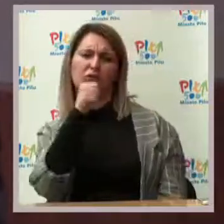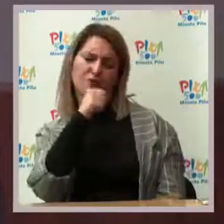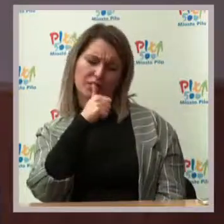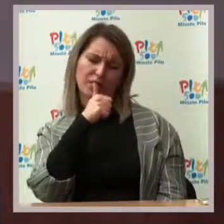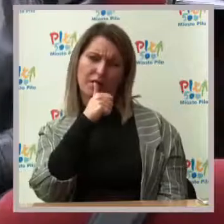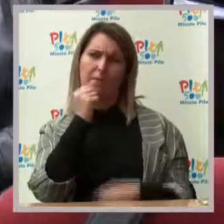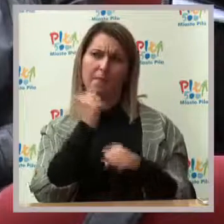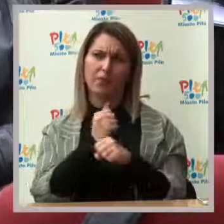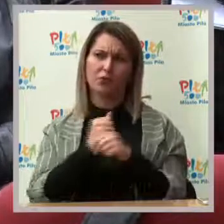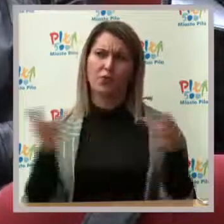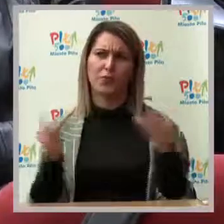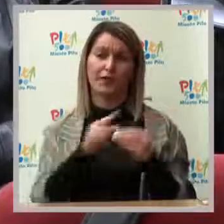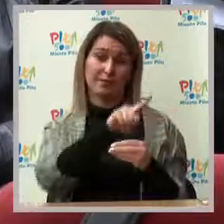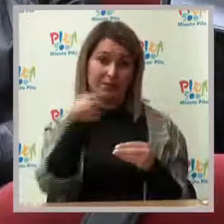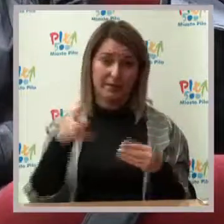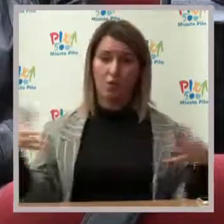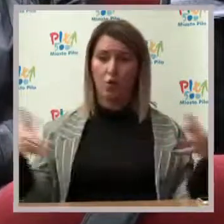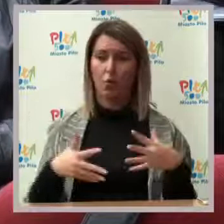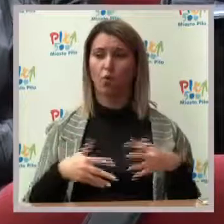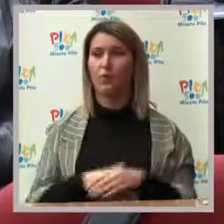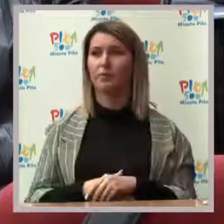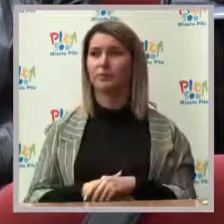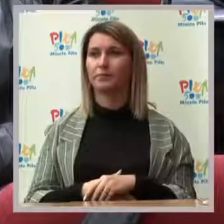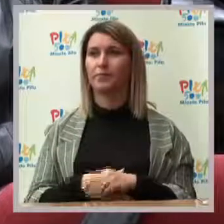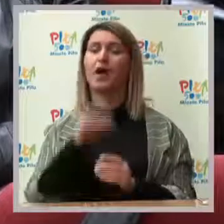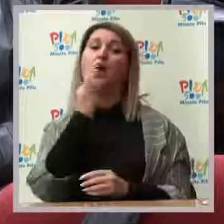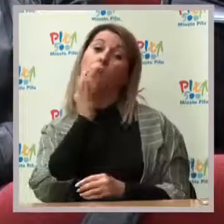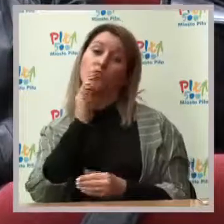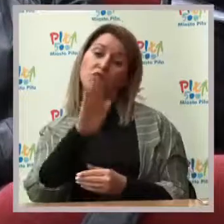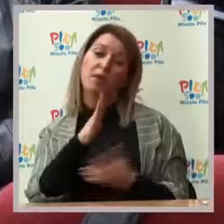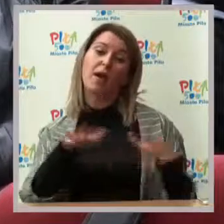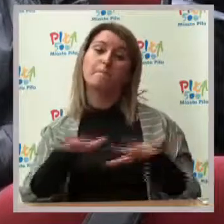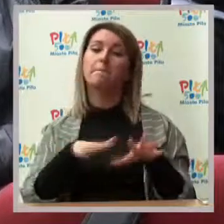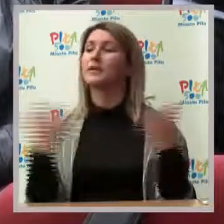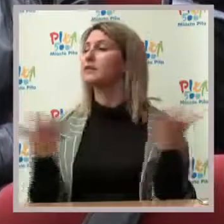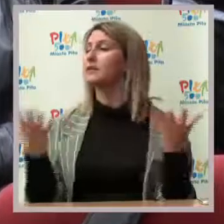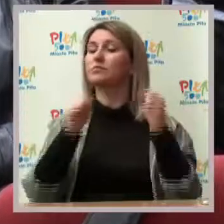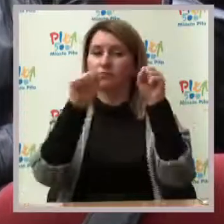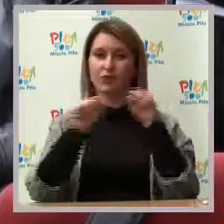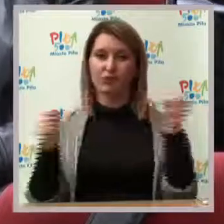dzięki waszej pracy mamy te doskonałe wyniki, a młodzież ma gdzie ćwiczyć. Dziękuję bardzo.